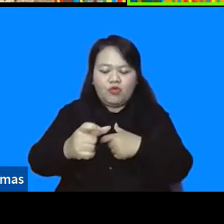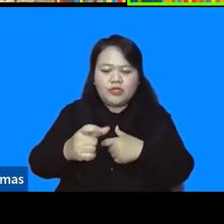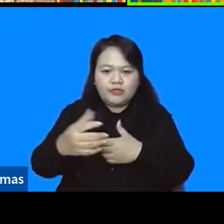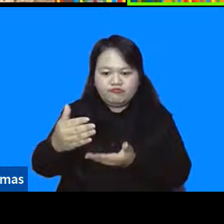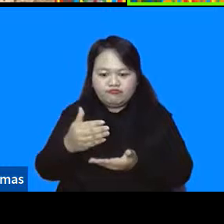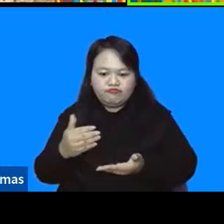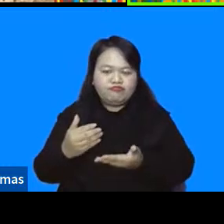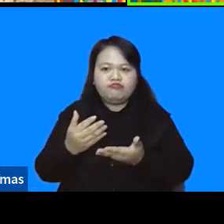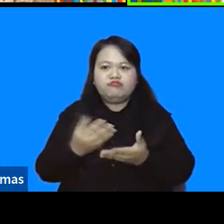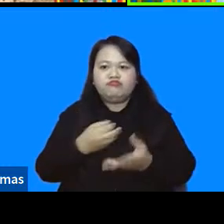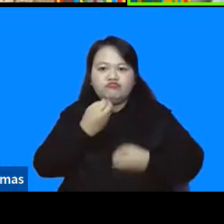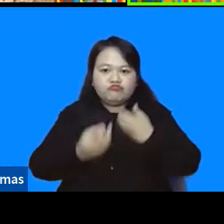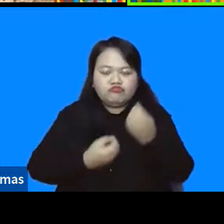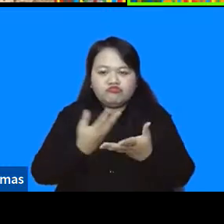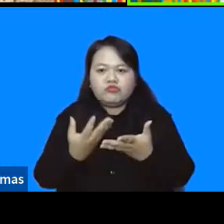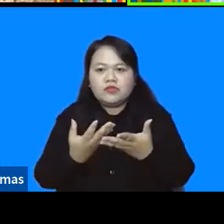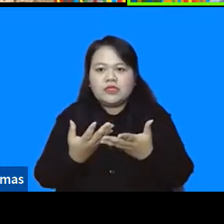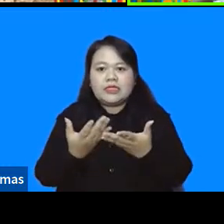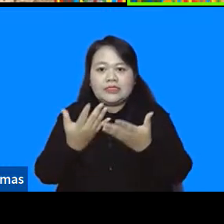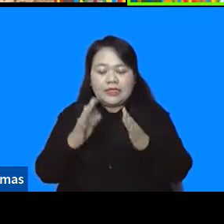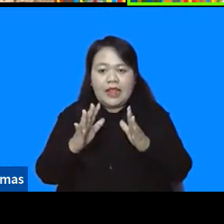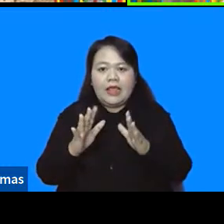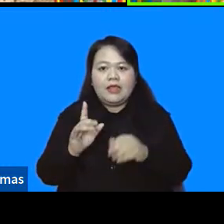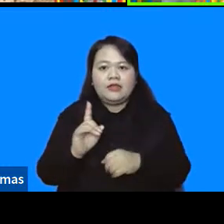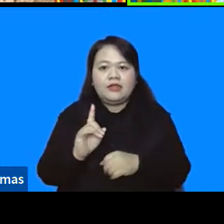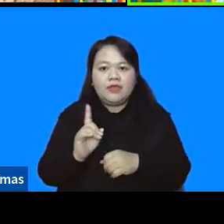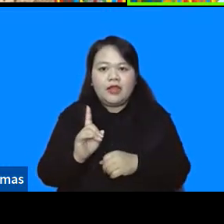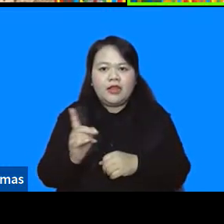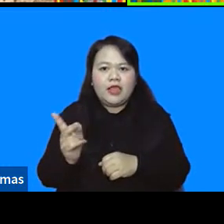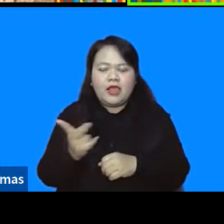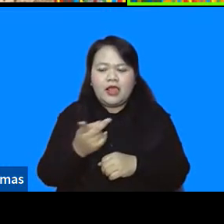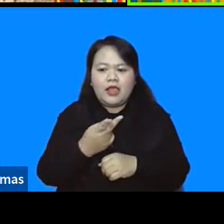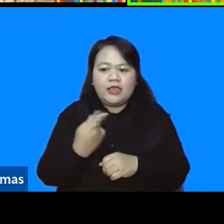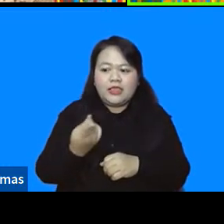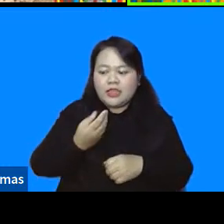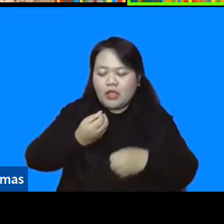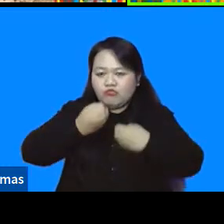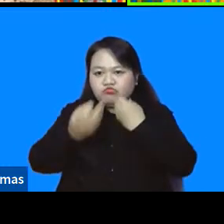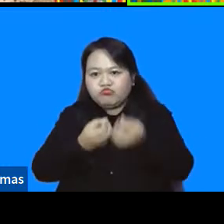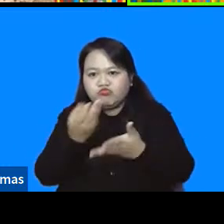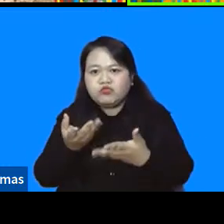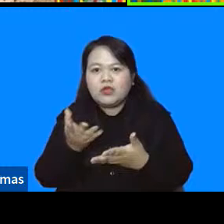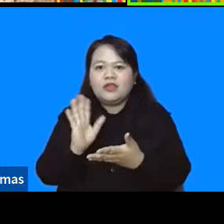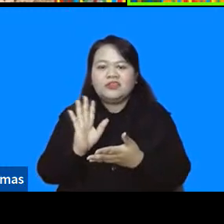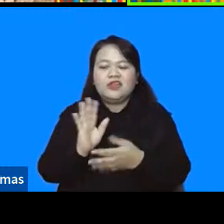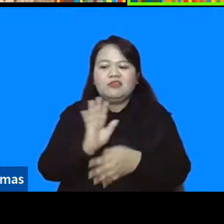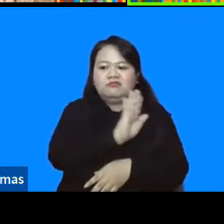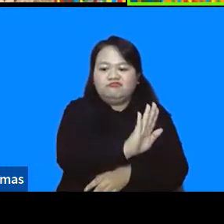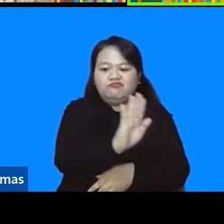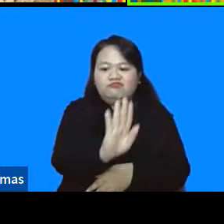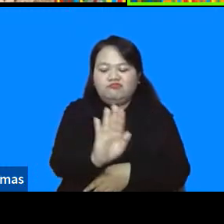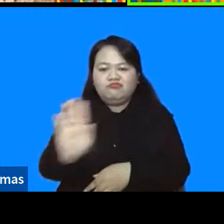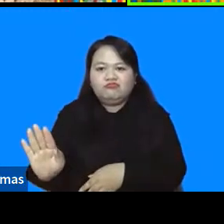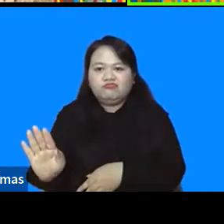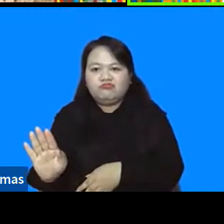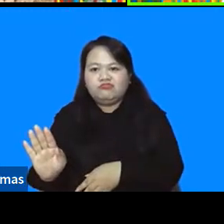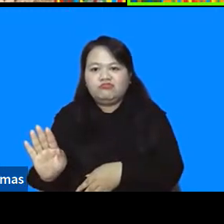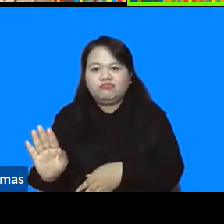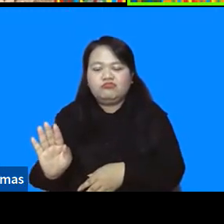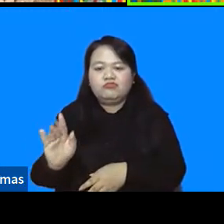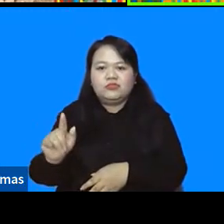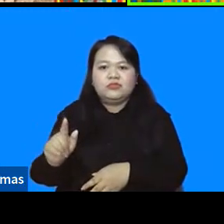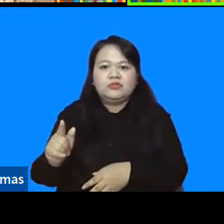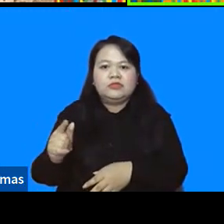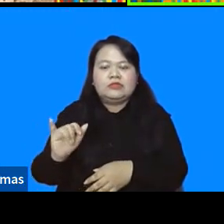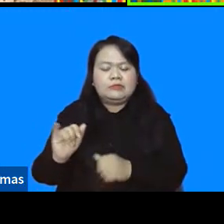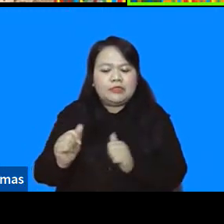juga berjalan. Setelah tertampung, di gimana ini kita nanti nyampeinnya. Nah, nggak mungkin kan kalau masing-masing itu bisa menyampaikan sebaik itu